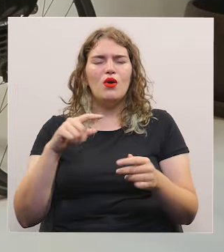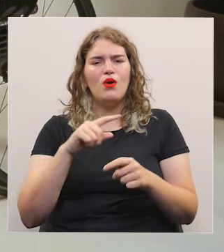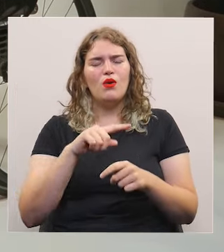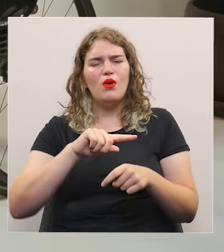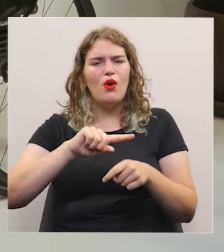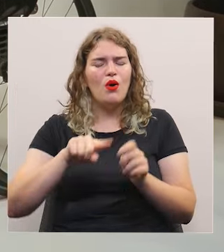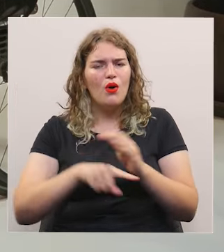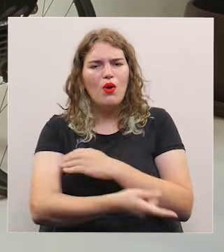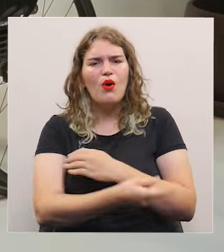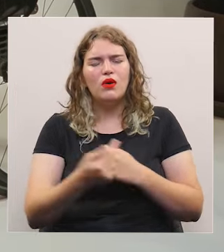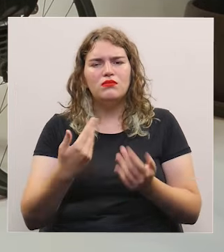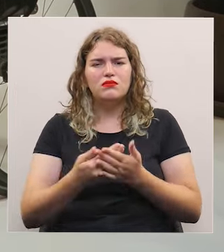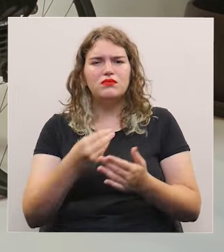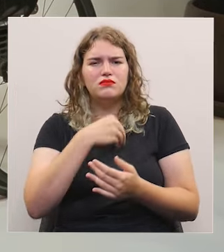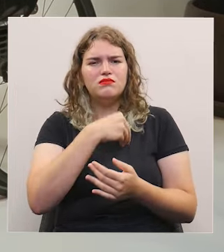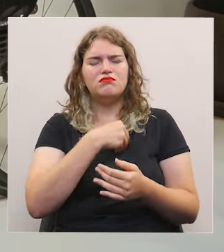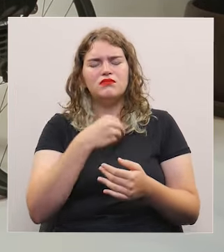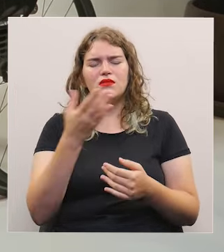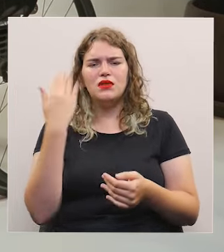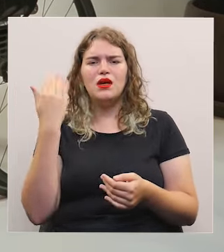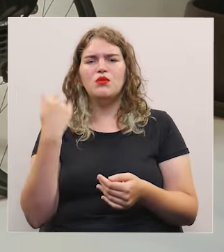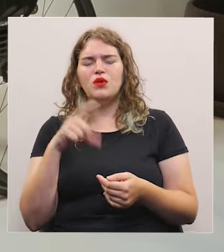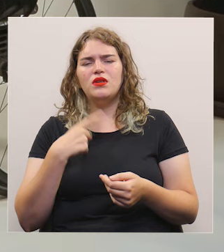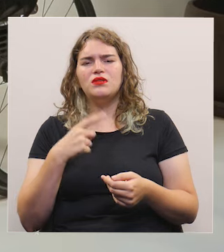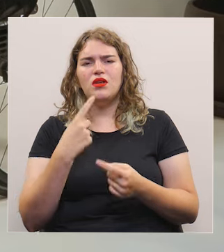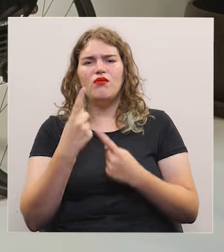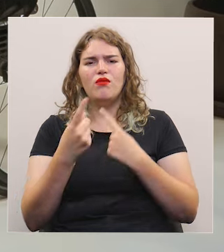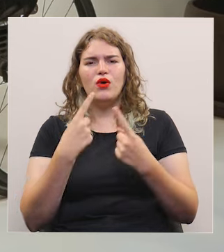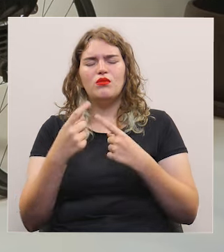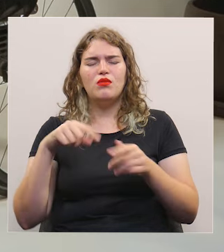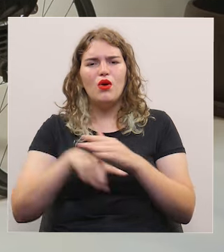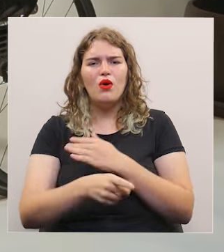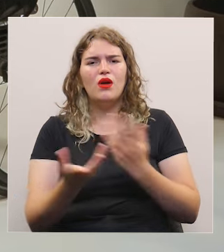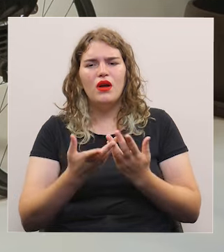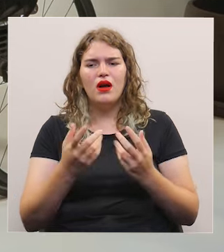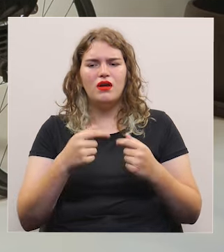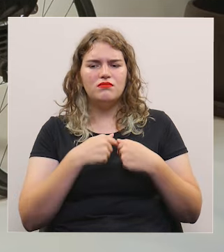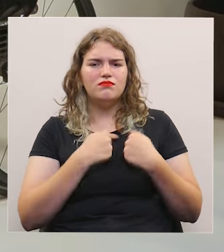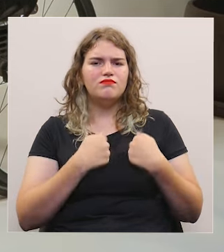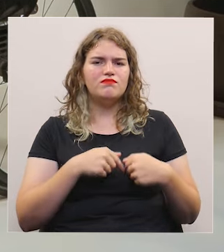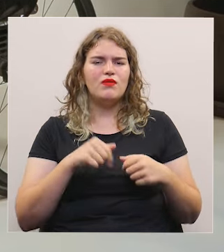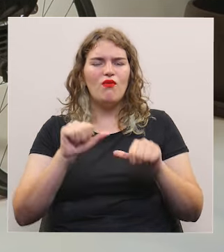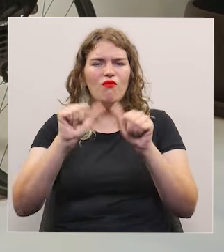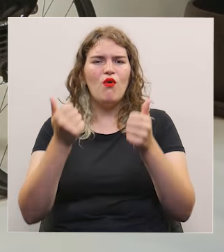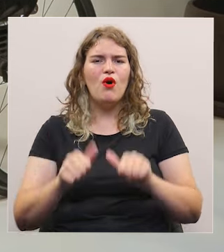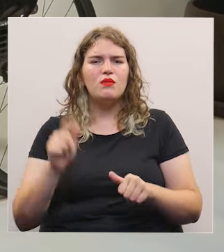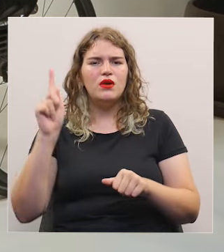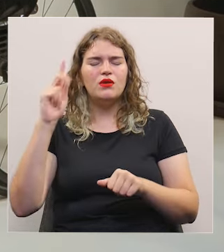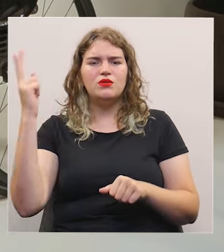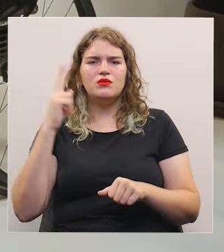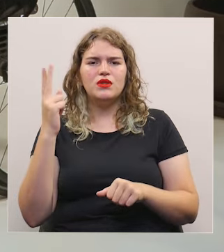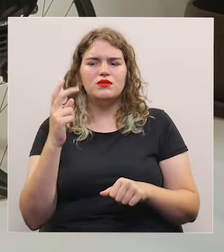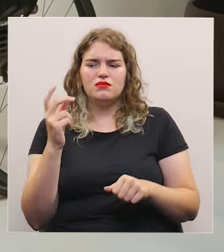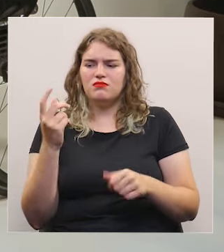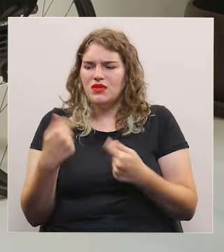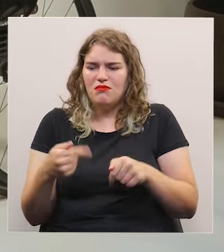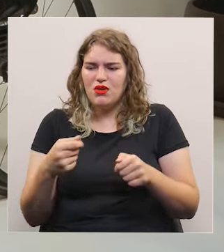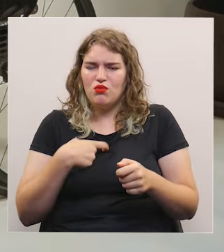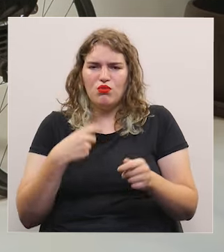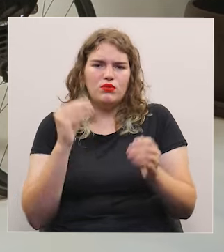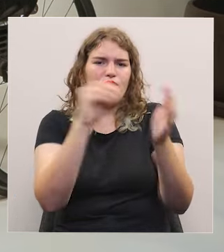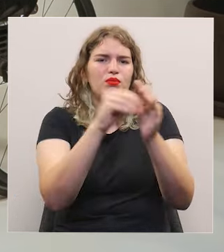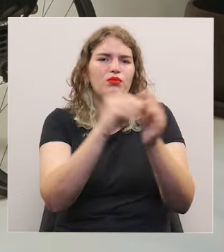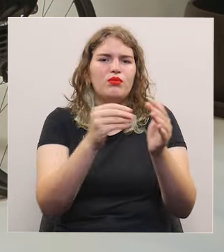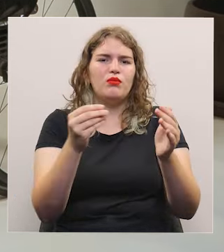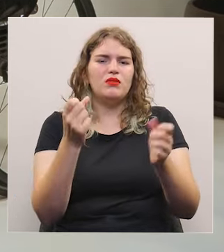acela lăuntric și de fapt este, de mult este această vorbă, golul acela lăuntric care forma lui Dumnezeu și nimeni nu-l poate... Nu are cum nimeni. Umple